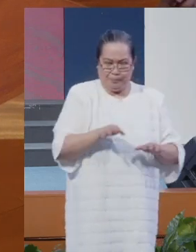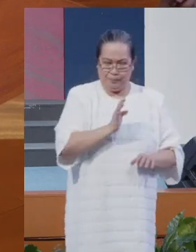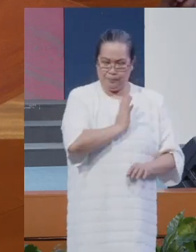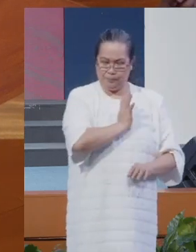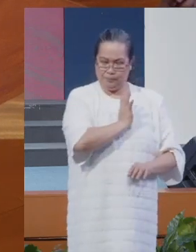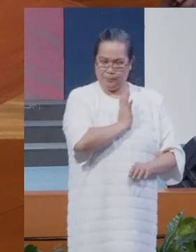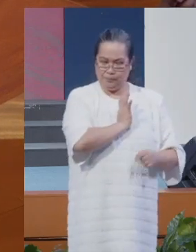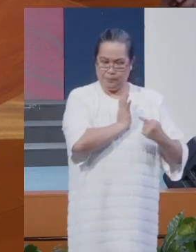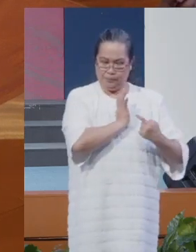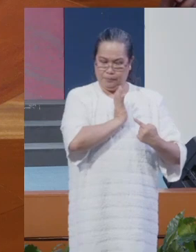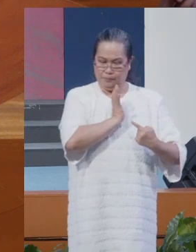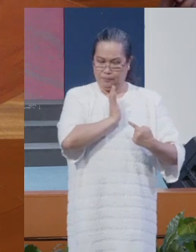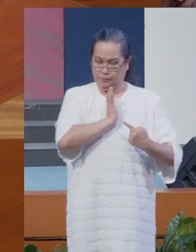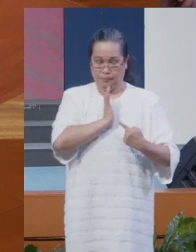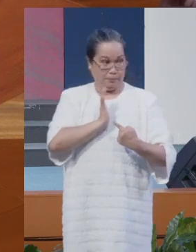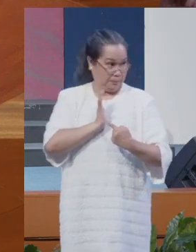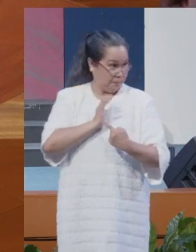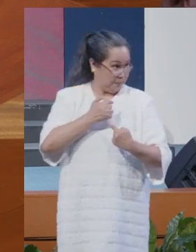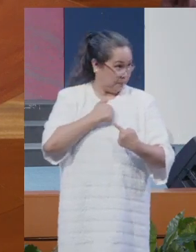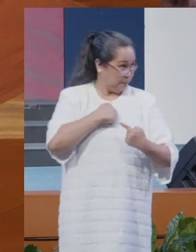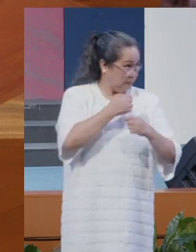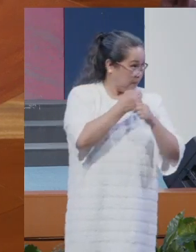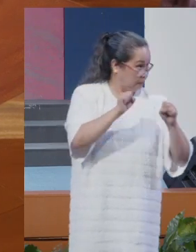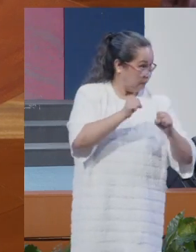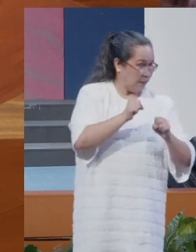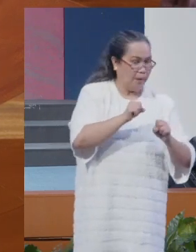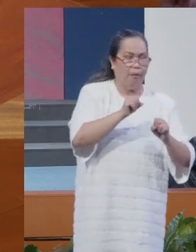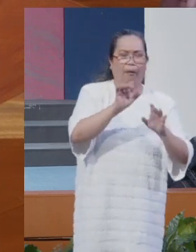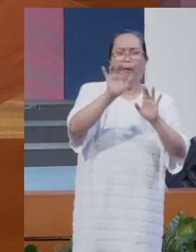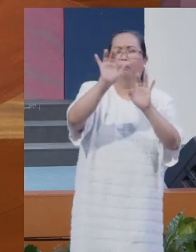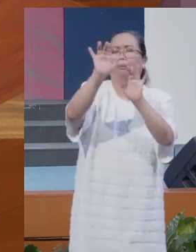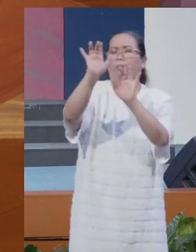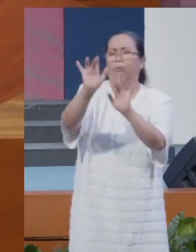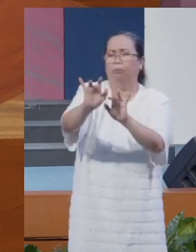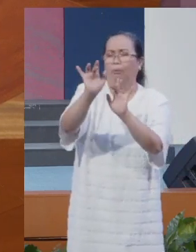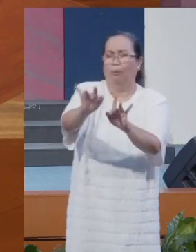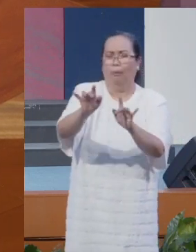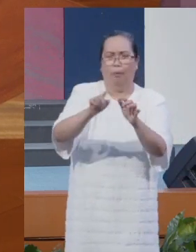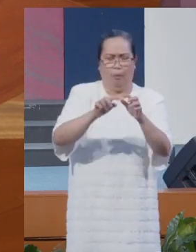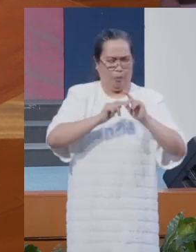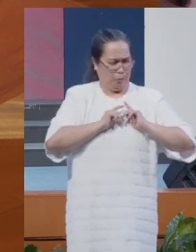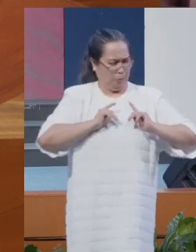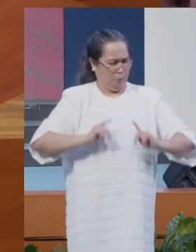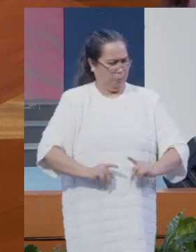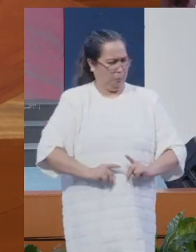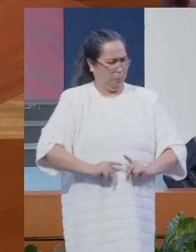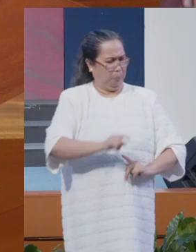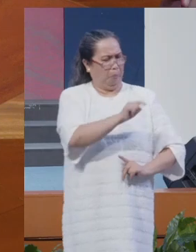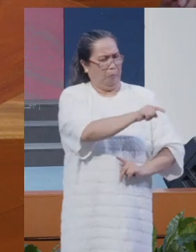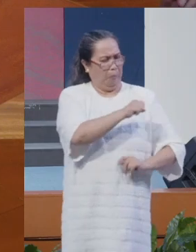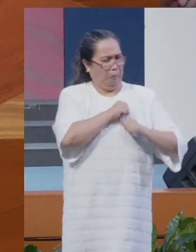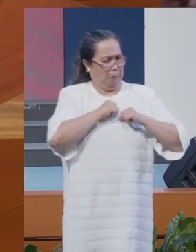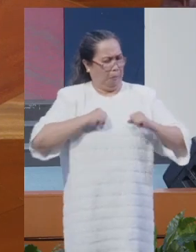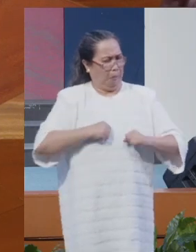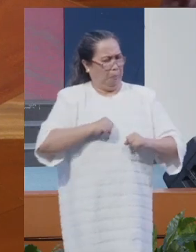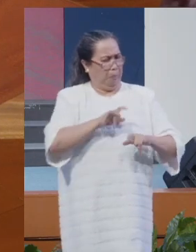mabubuting gawa. Ganitong sabi niya, "Woe to you, scribes and Pharisees, hypocrites." Sakit,